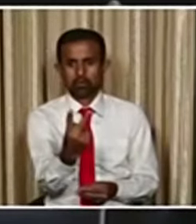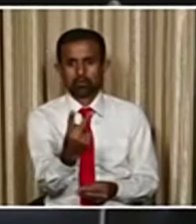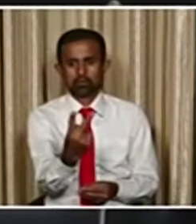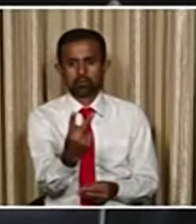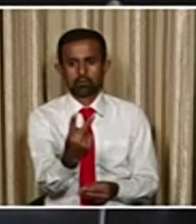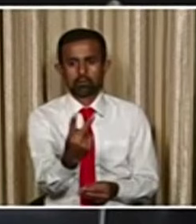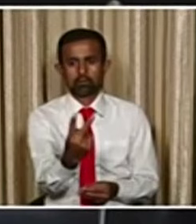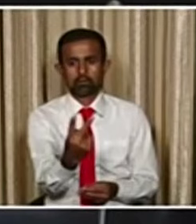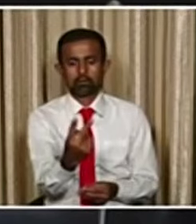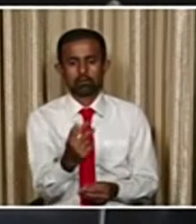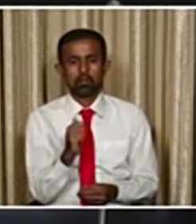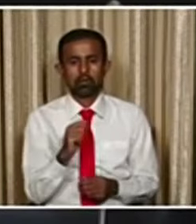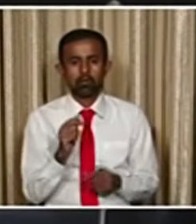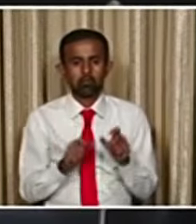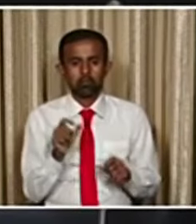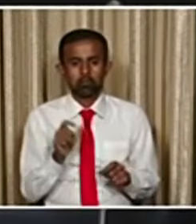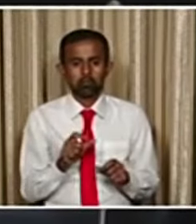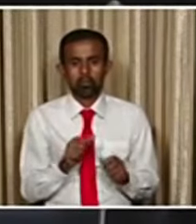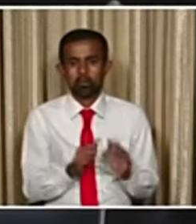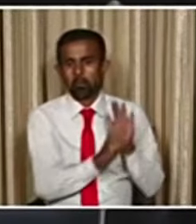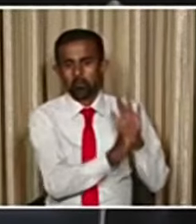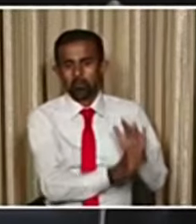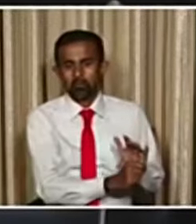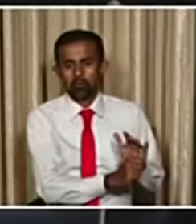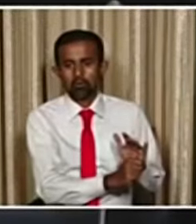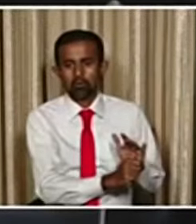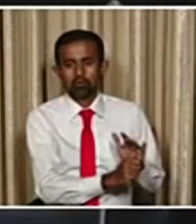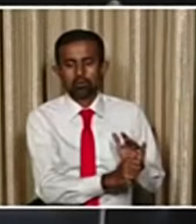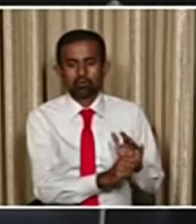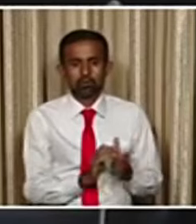තියෙද්දි ඇයි මිනිසුන්ව බිත්තියට තල්ලු කරලා